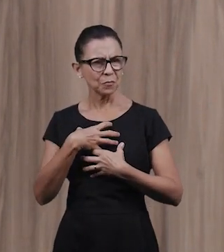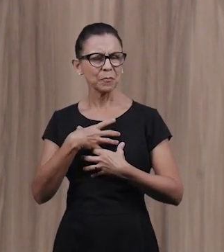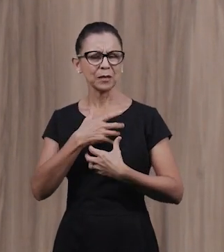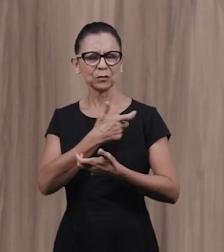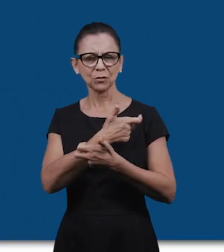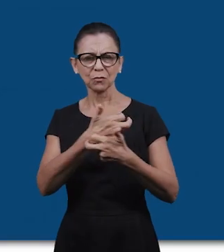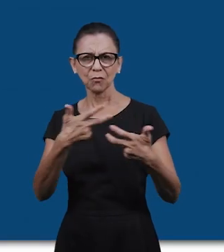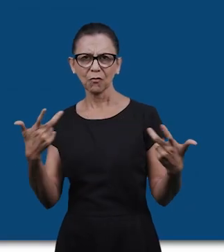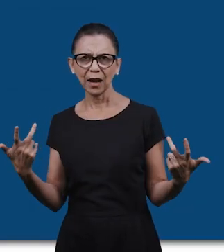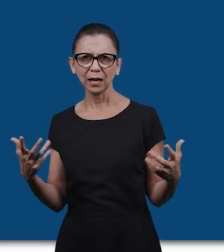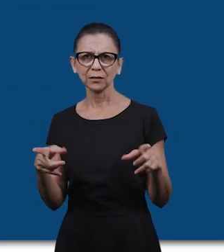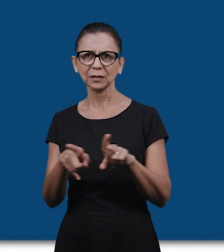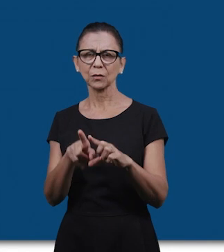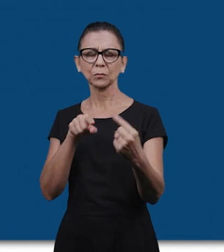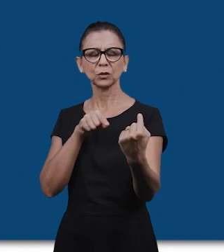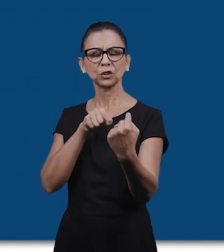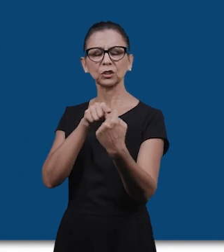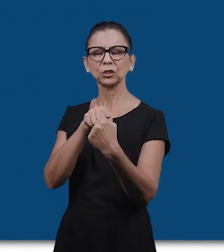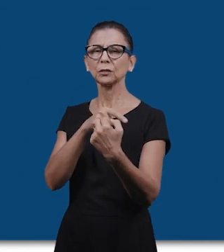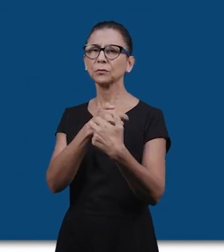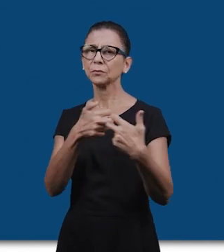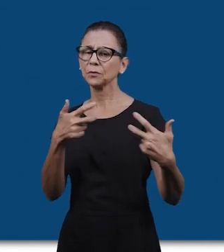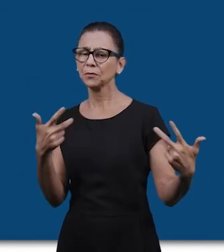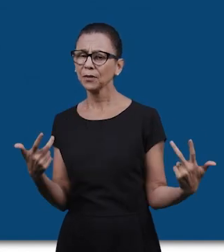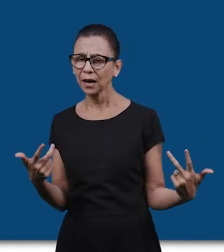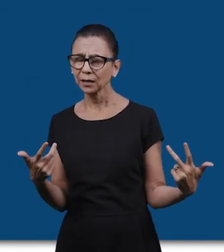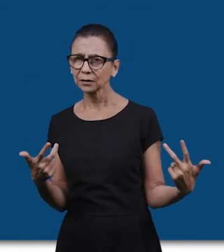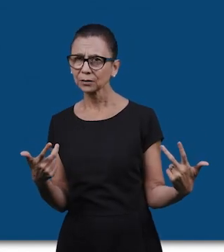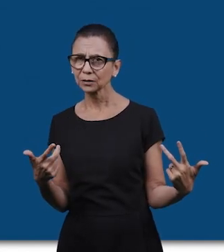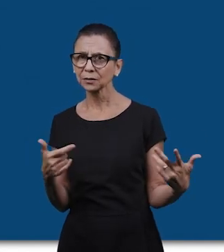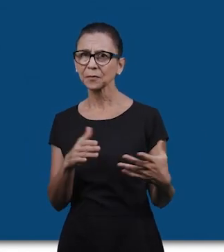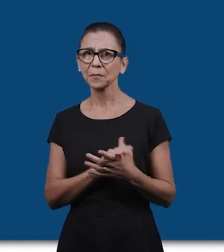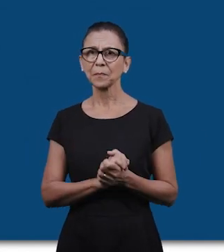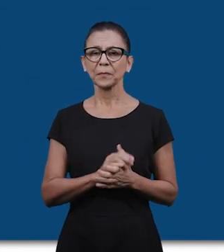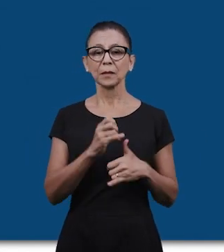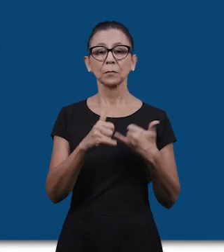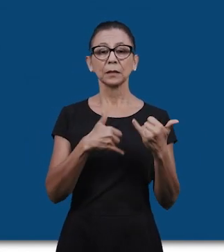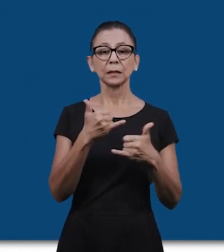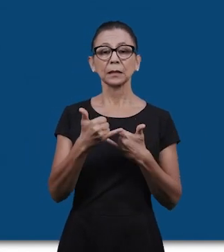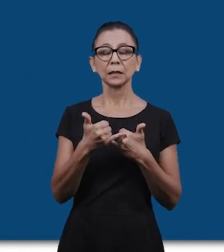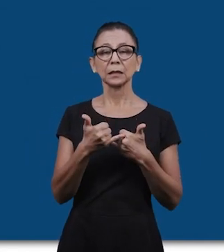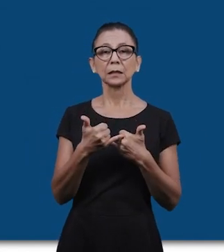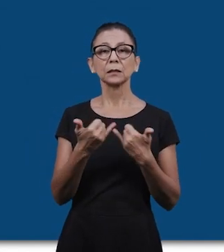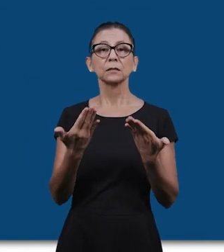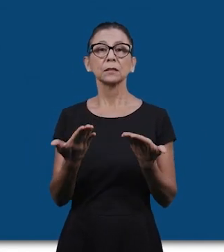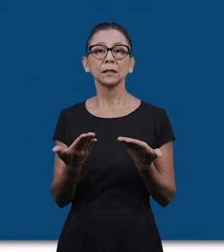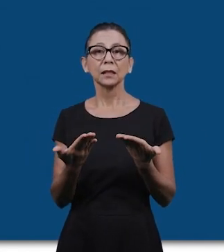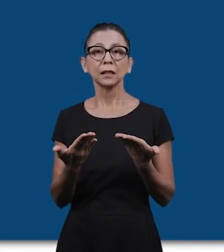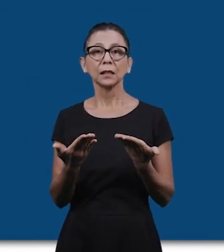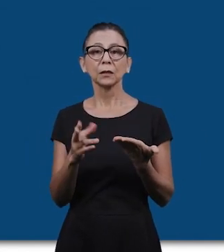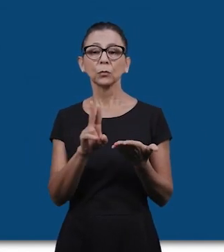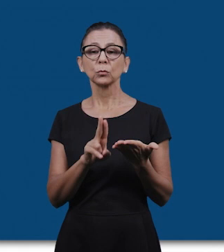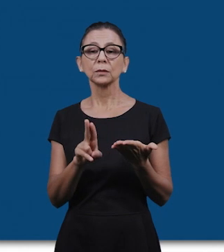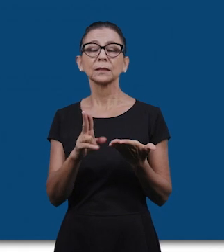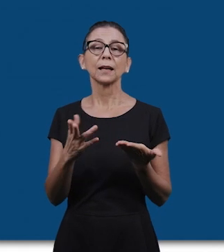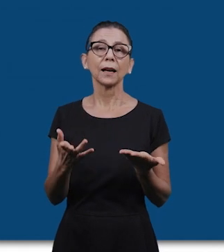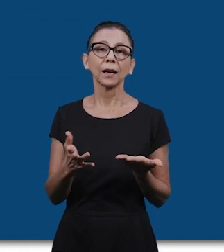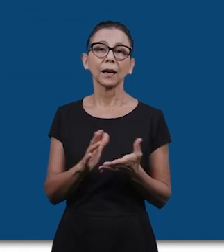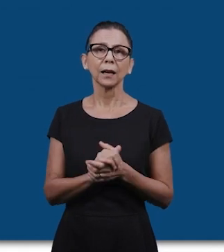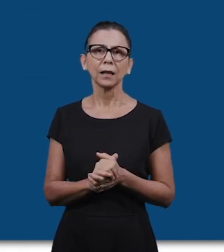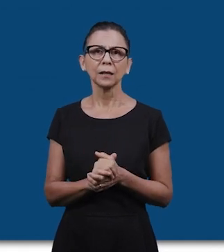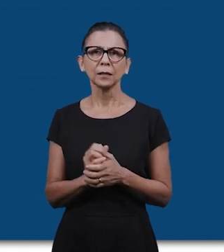et d'un objectif. Quels jouets sont nécessaires pour construire